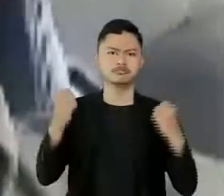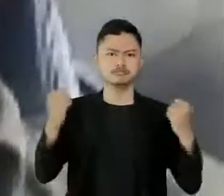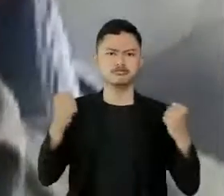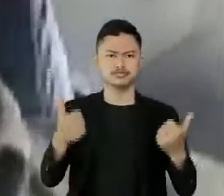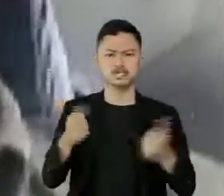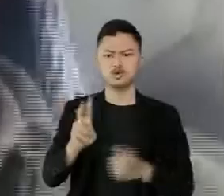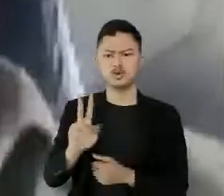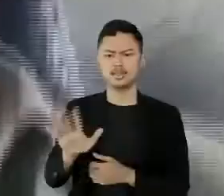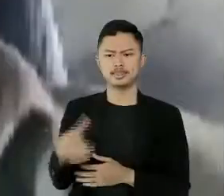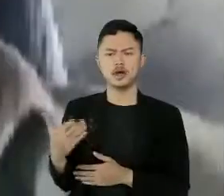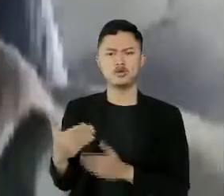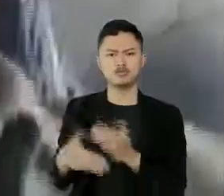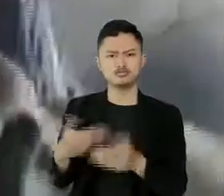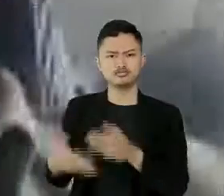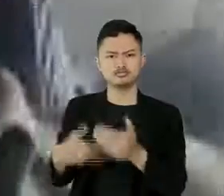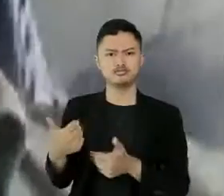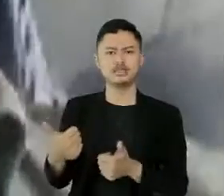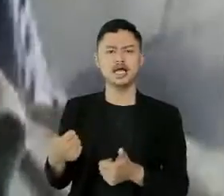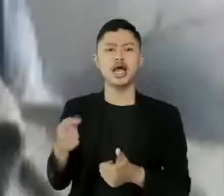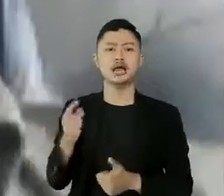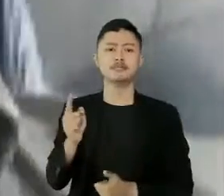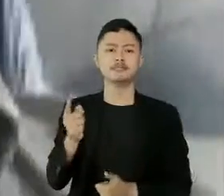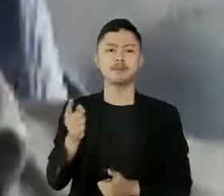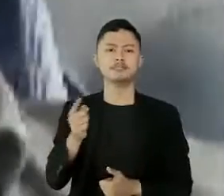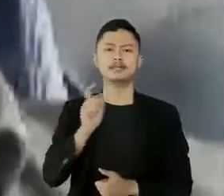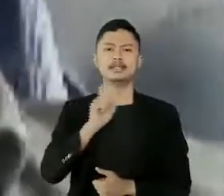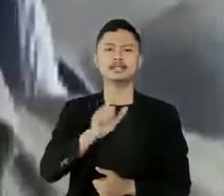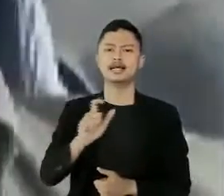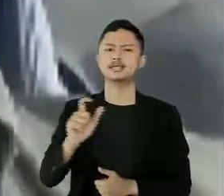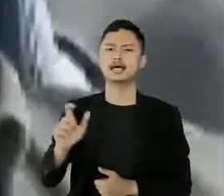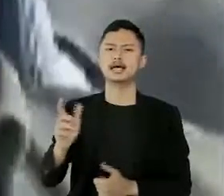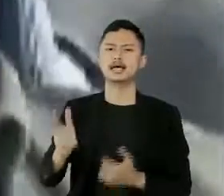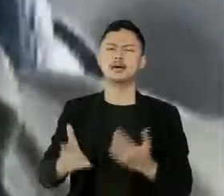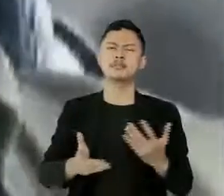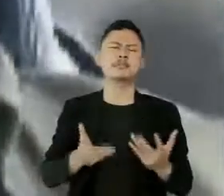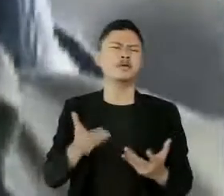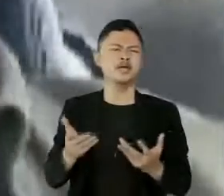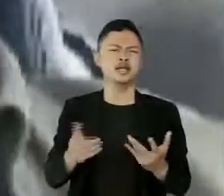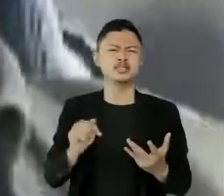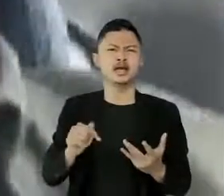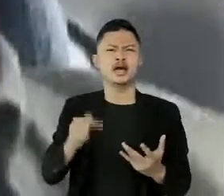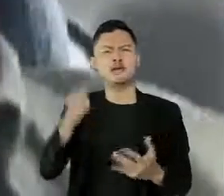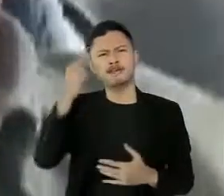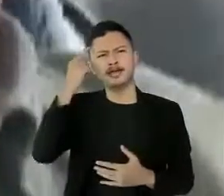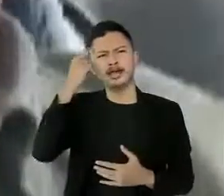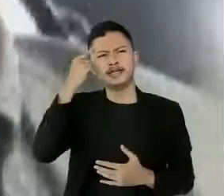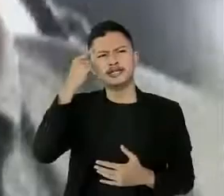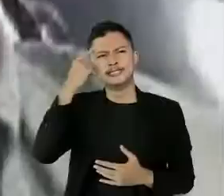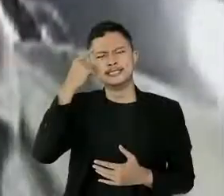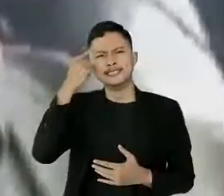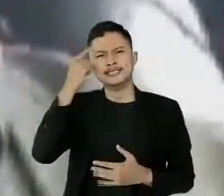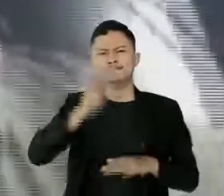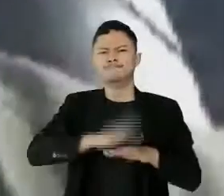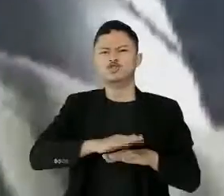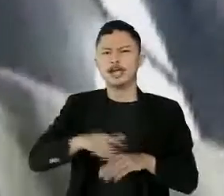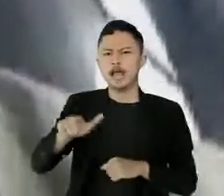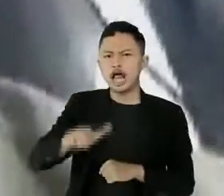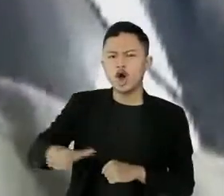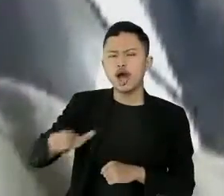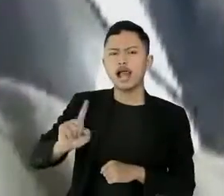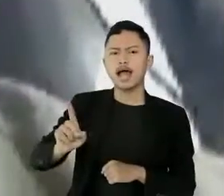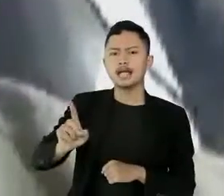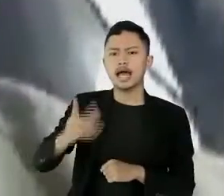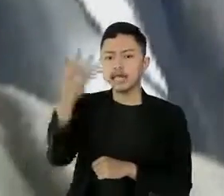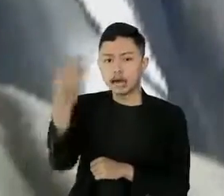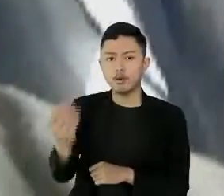dalam 2 tahun ini dengan cara-cara yang mungkin selama ini kita masih mempunyai kearifan lokal yang ada di desa yang